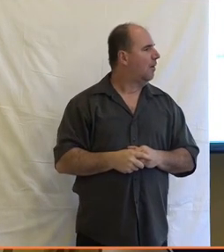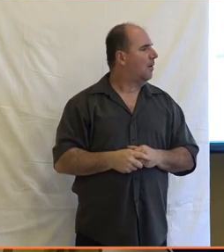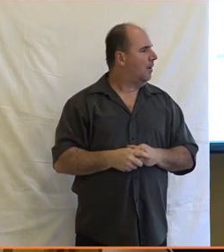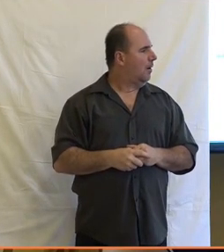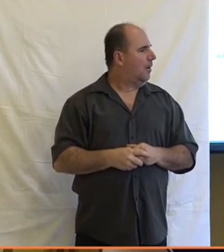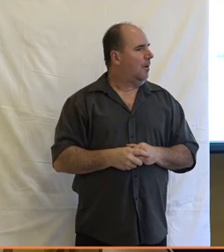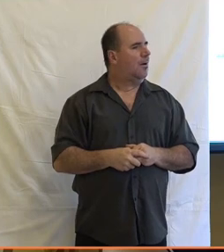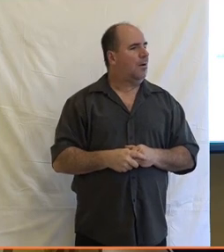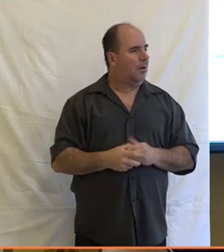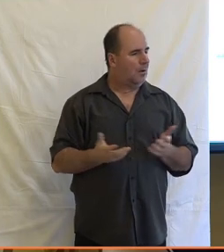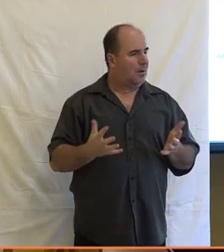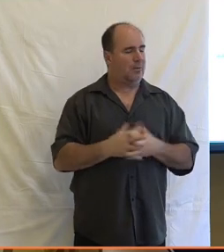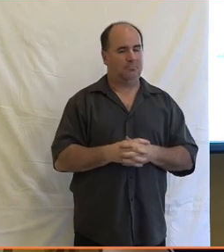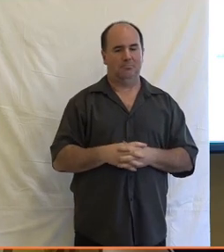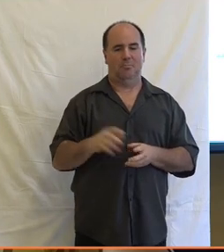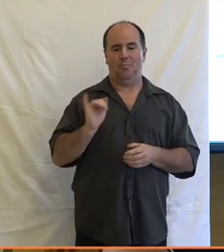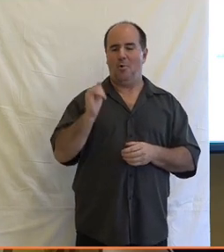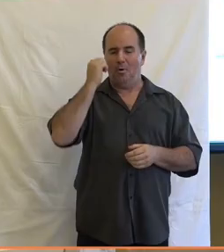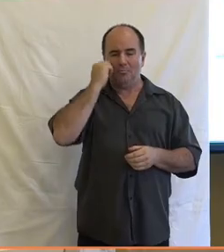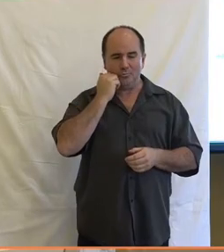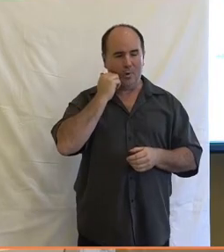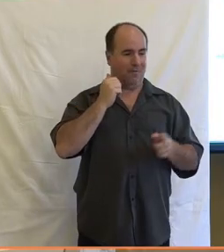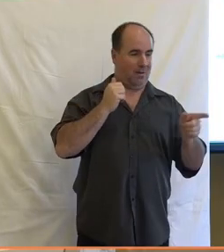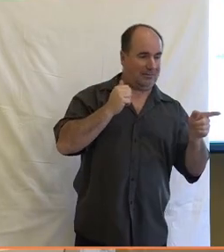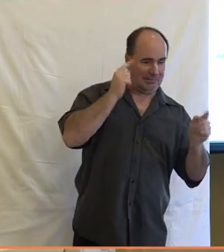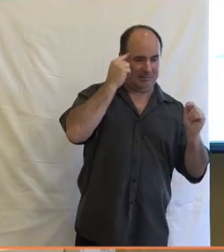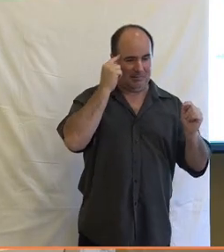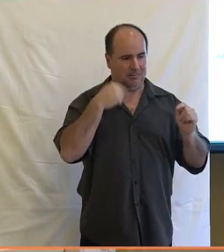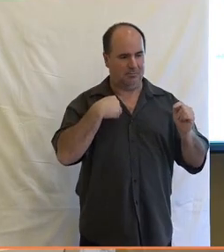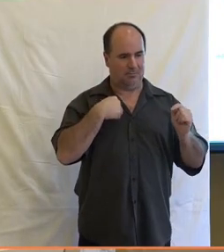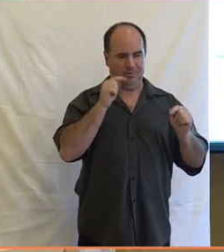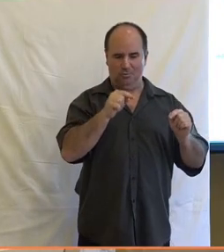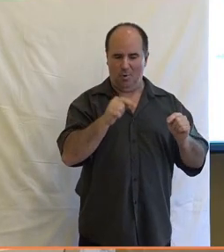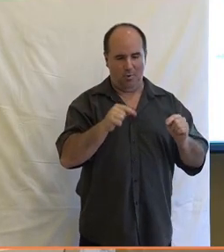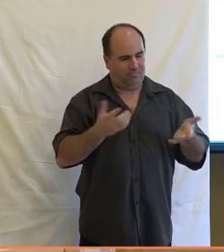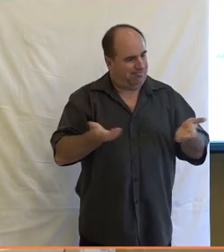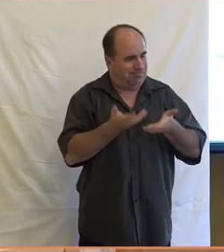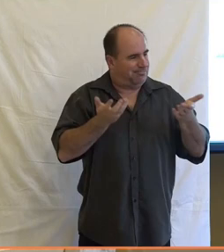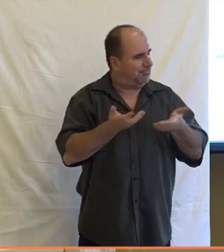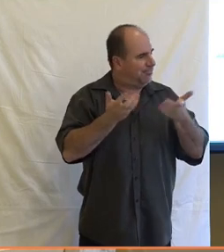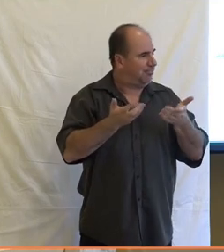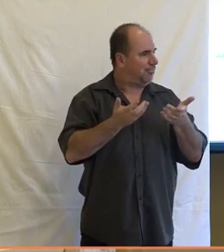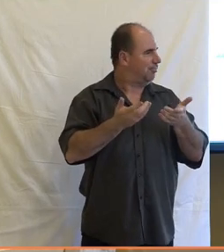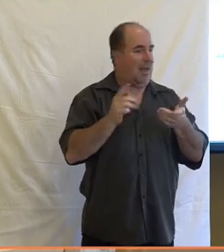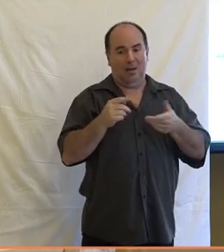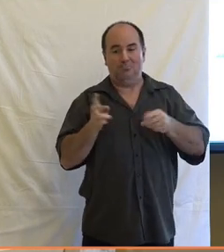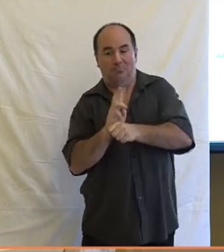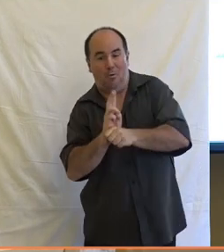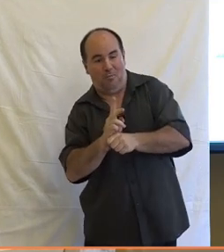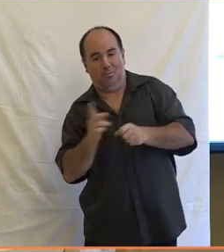už tady se ptal kolega, který ho třeba nějakou ošemetnější situací někde venku na ulici provede.